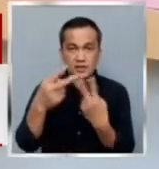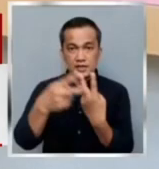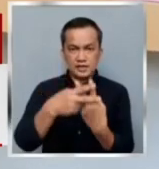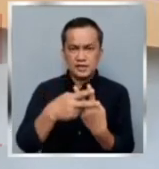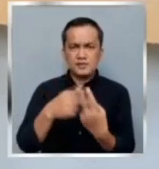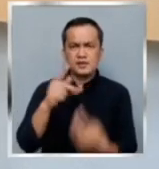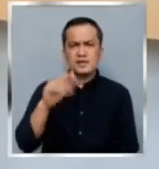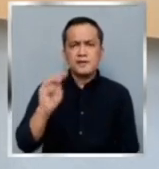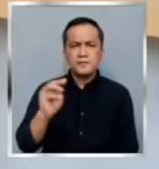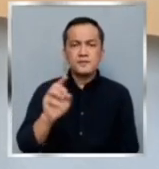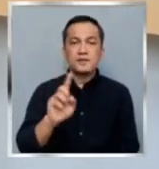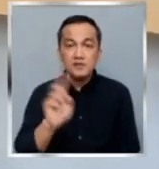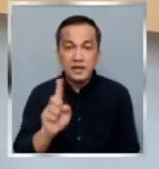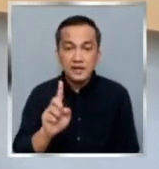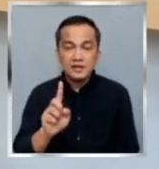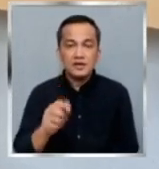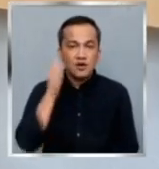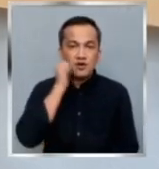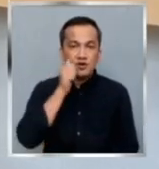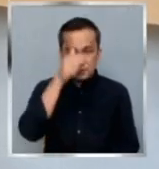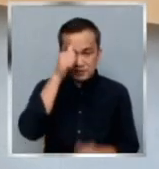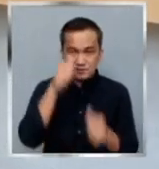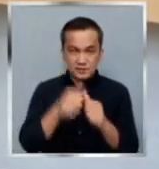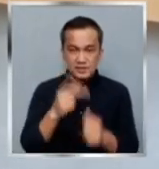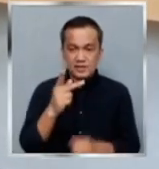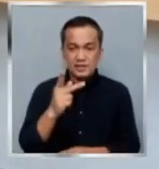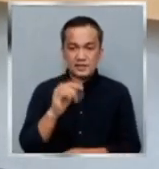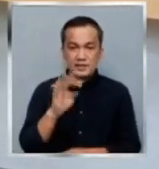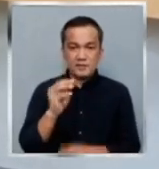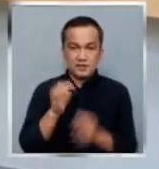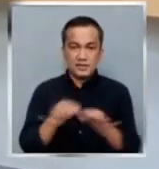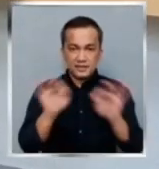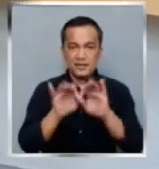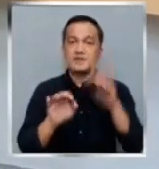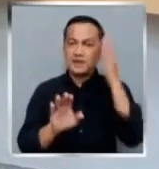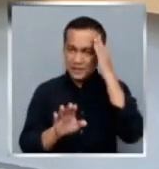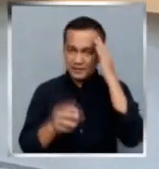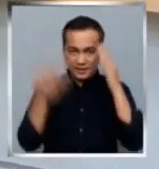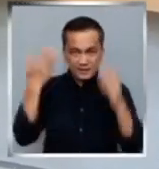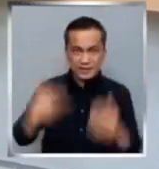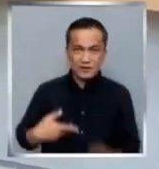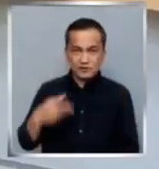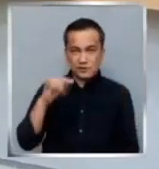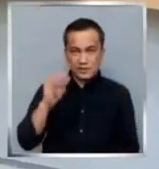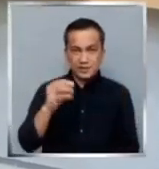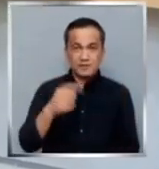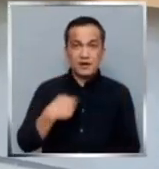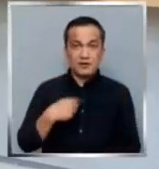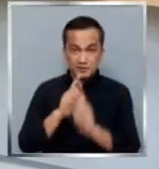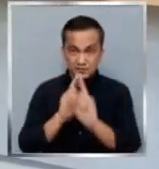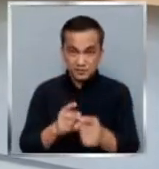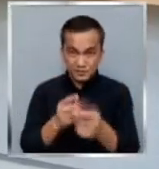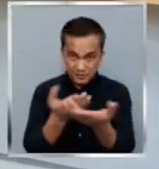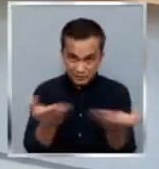ano na? Laging tandaan, kimportante ang may alam. Ako po si Kuya Kim at sagot ko kayo 24 oras.